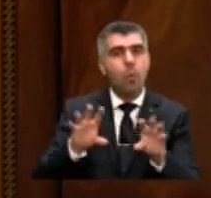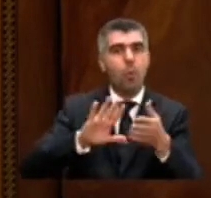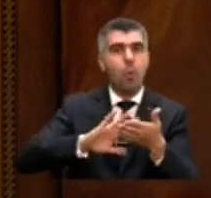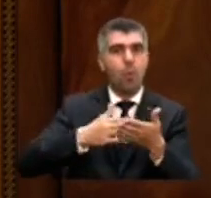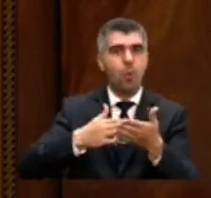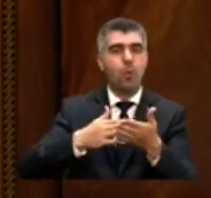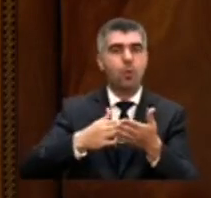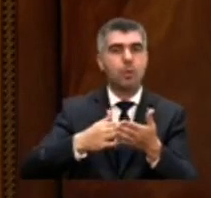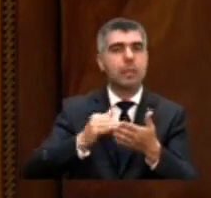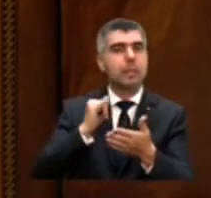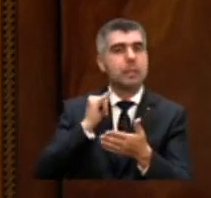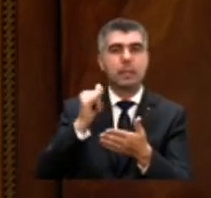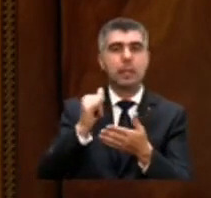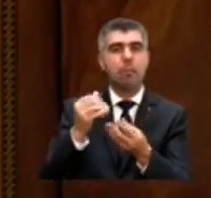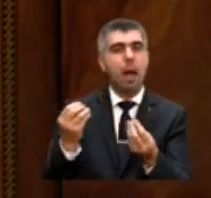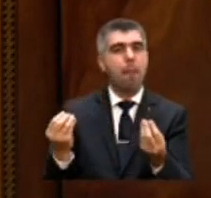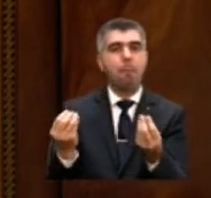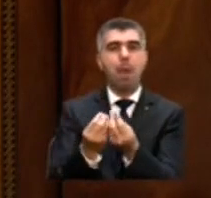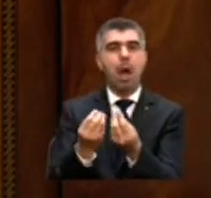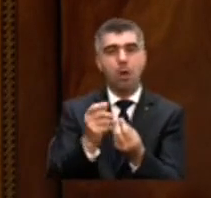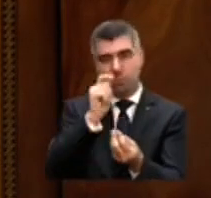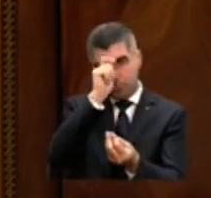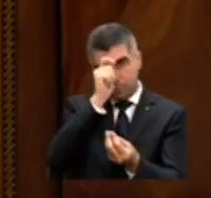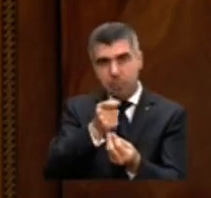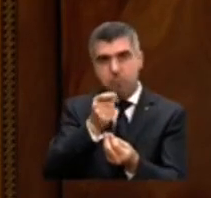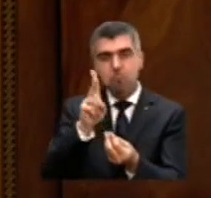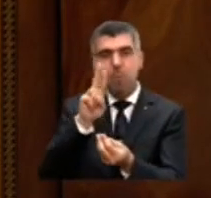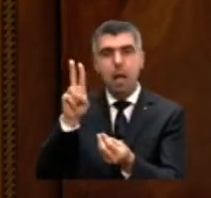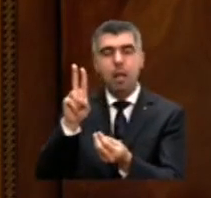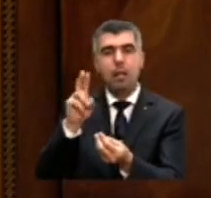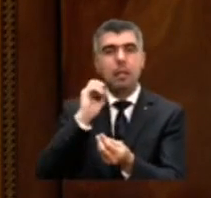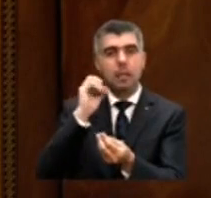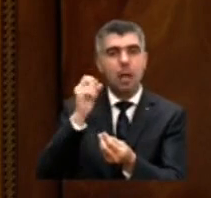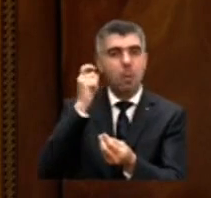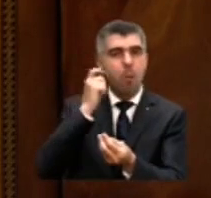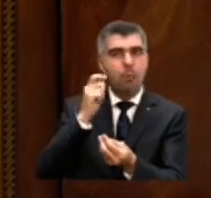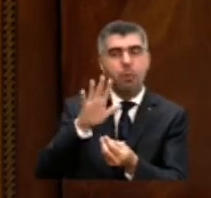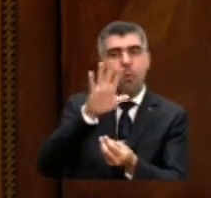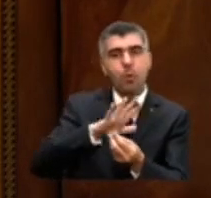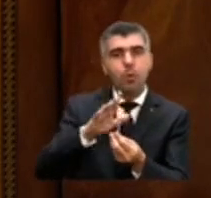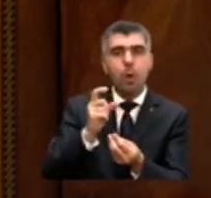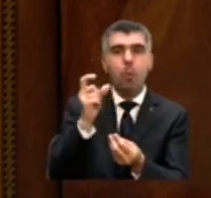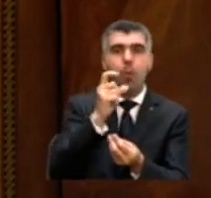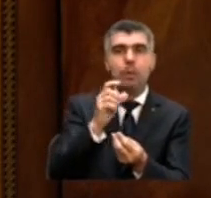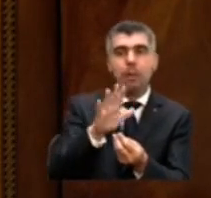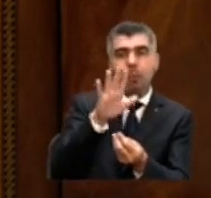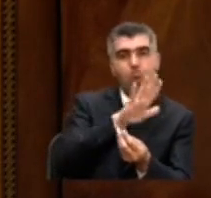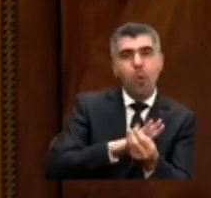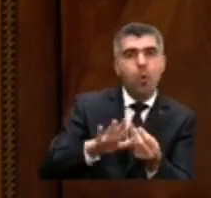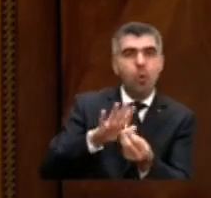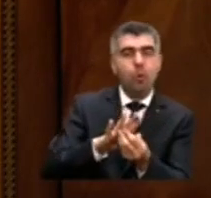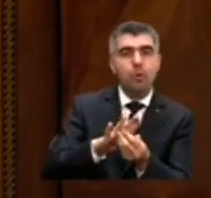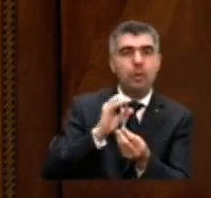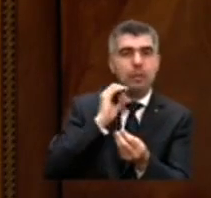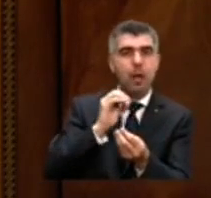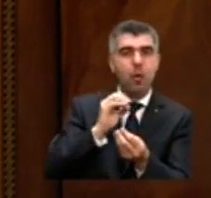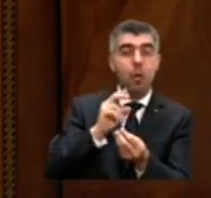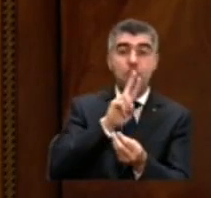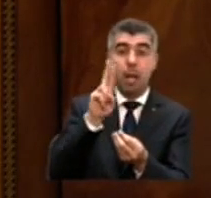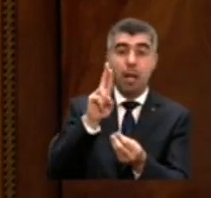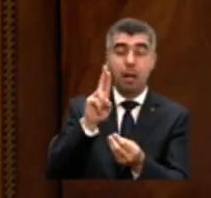تحت القيادة الرشيدة والحكيمة لمولانا أمير المؤمنين حامي الملة والدين صاحب الجلالة الملك